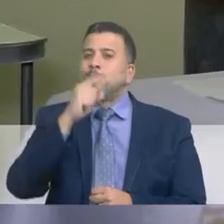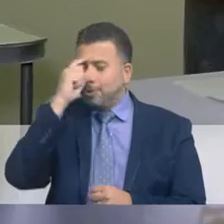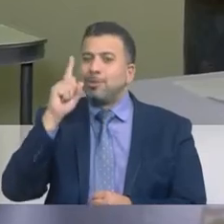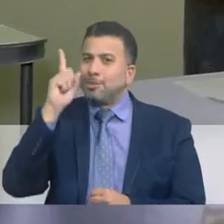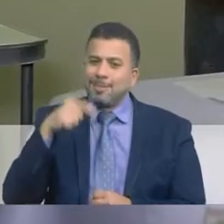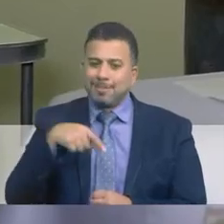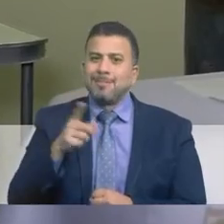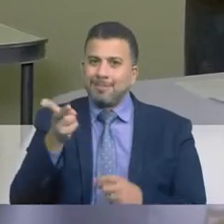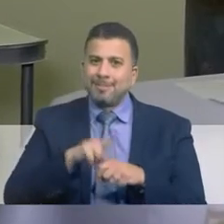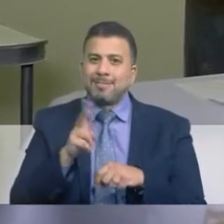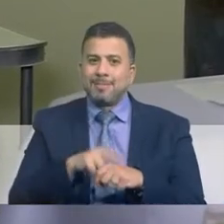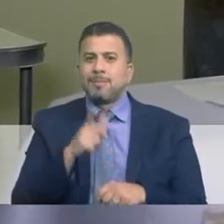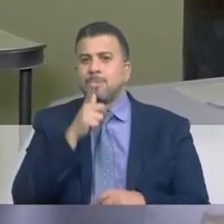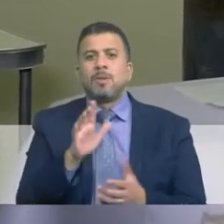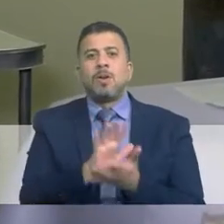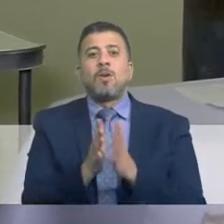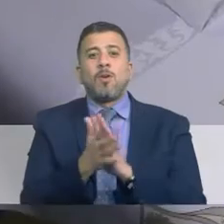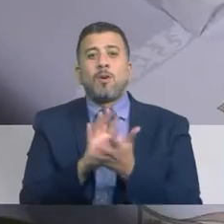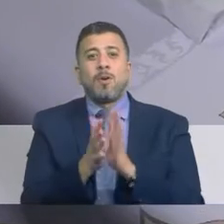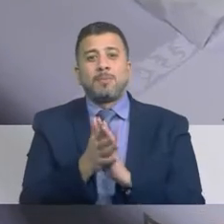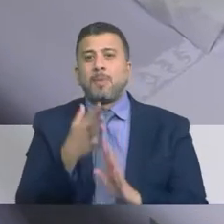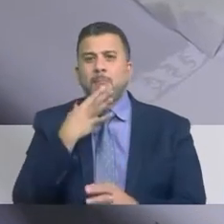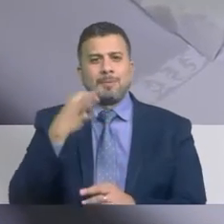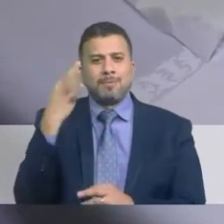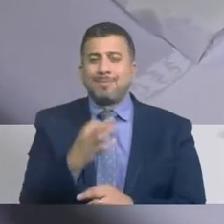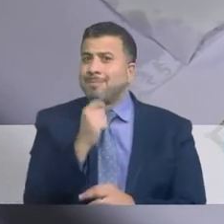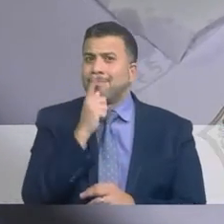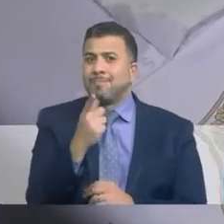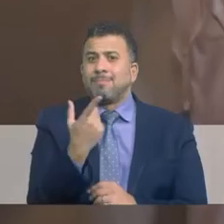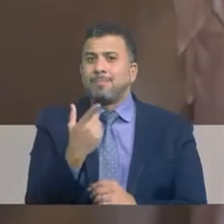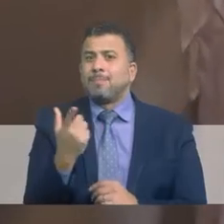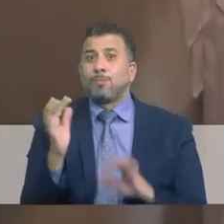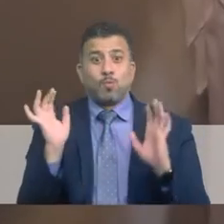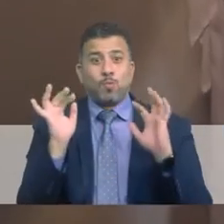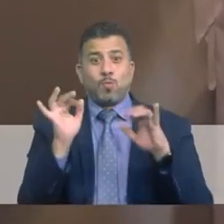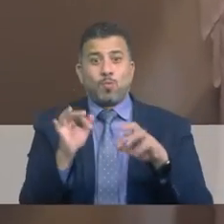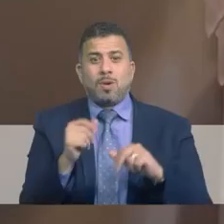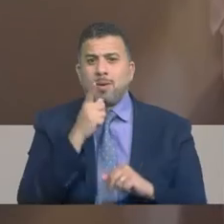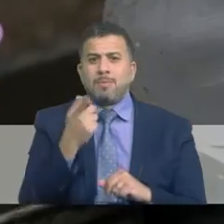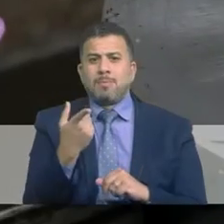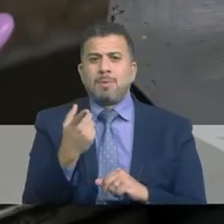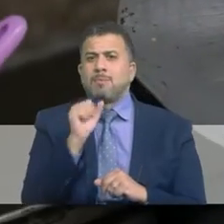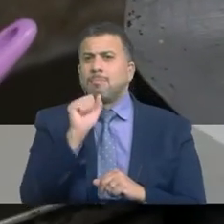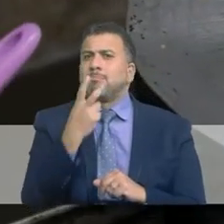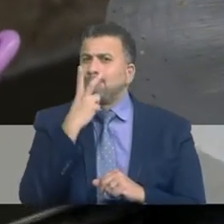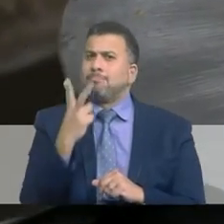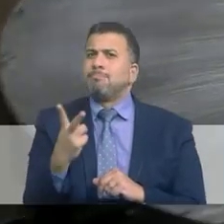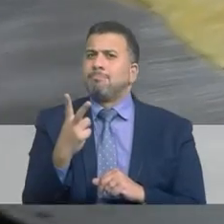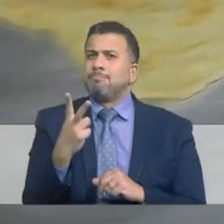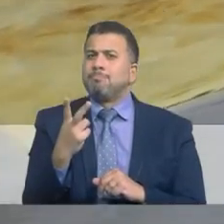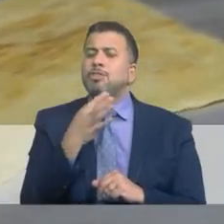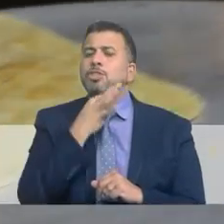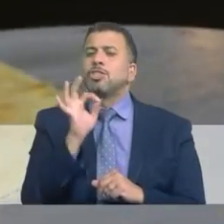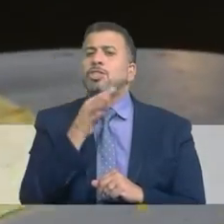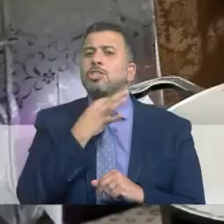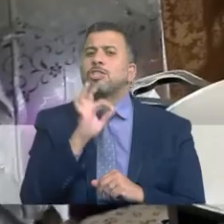بإذن الله. المخبوزات الطازجة ليست وحدها ما جذبت الزوار، فهناك من رأى فيها عالما